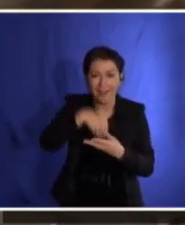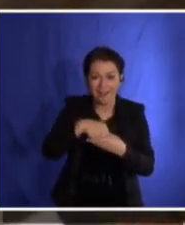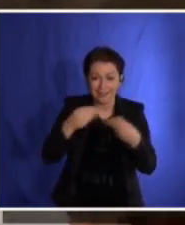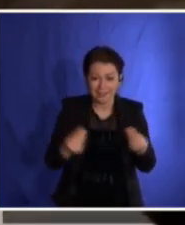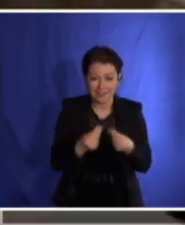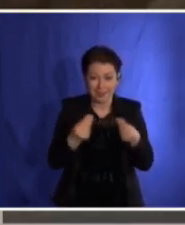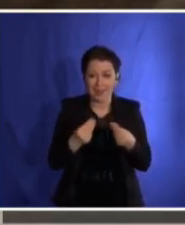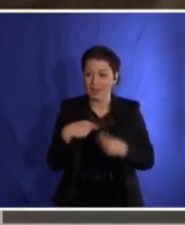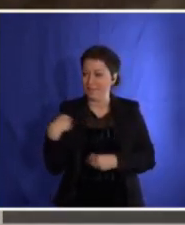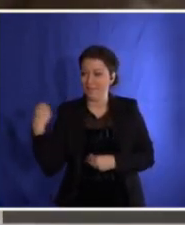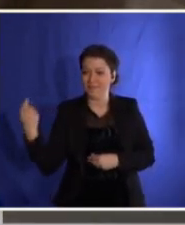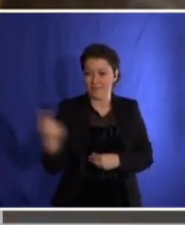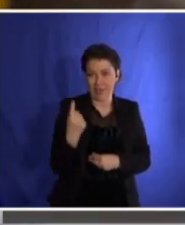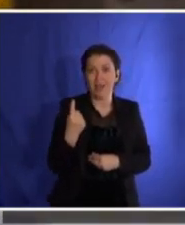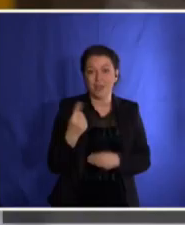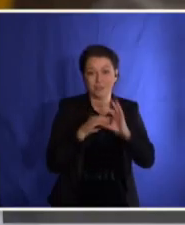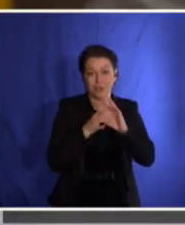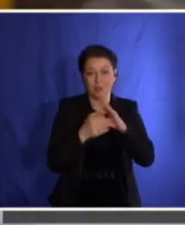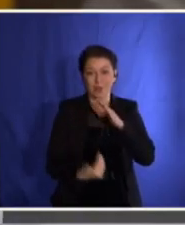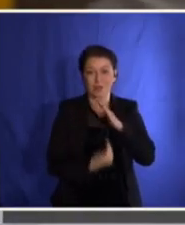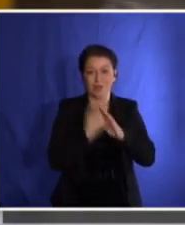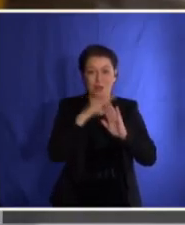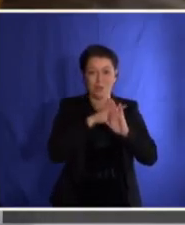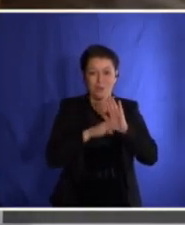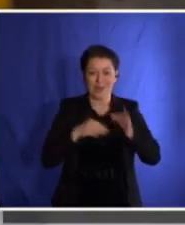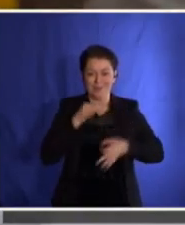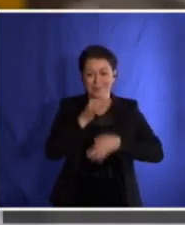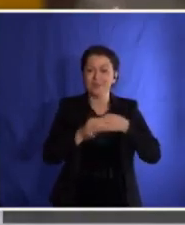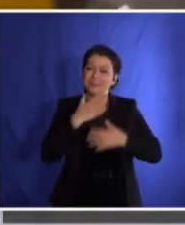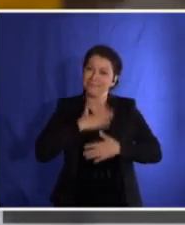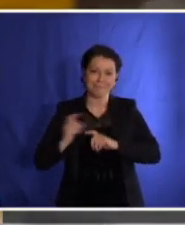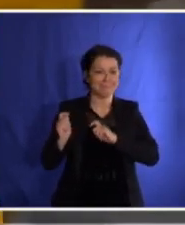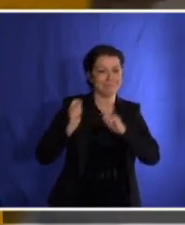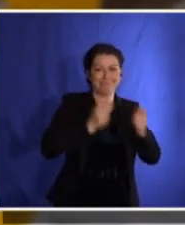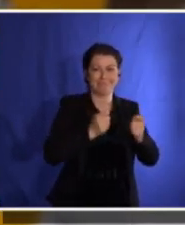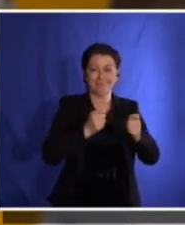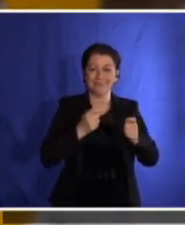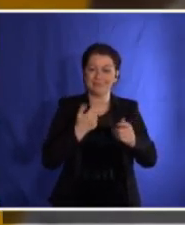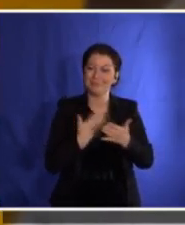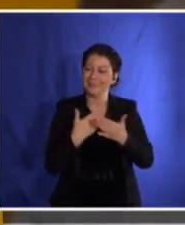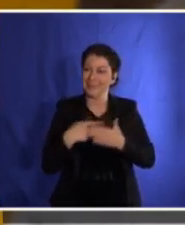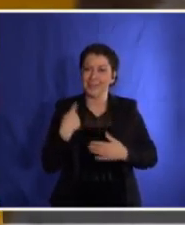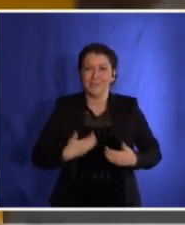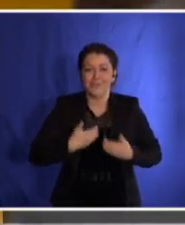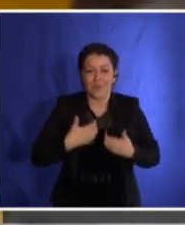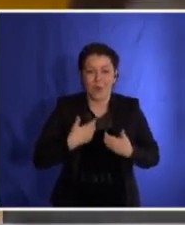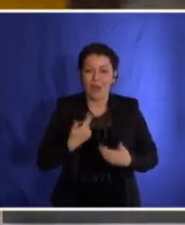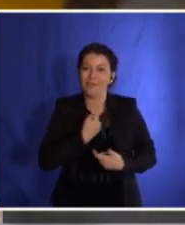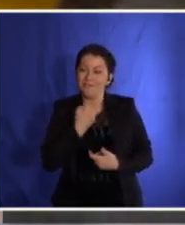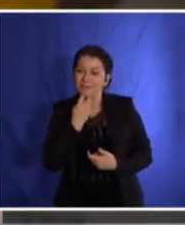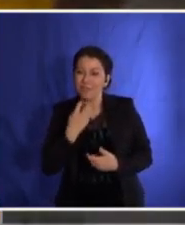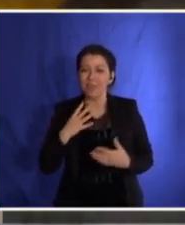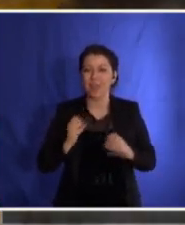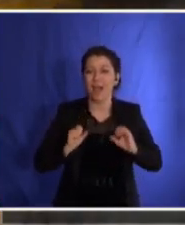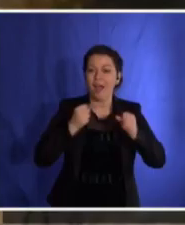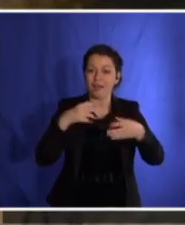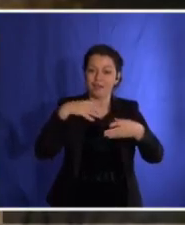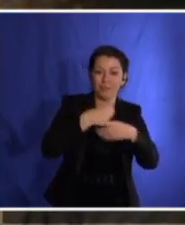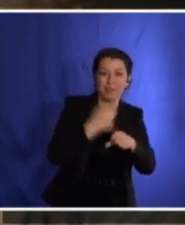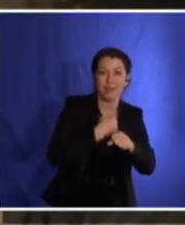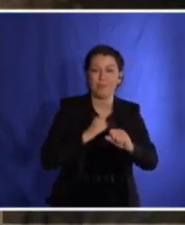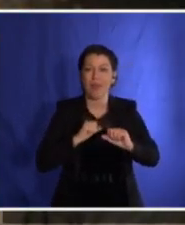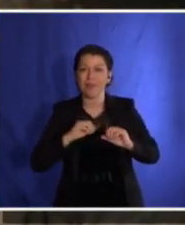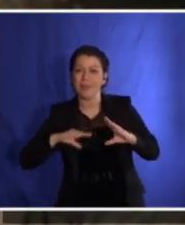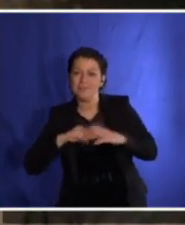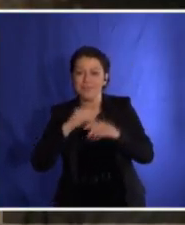wir einbringen in den neuen Programmprozess. Darauf freuen wir uns. Wir werden aktiv mitarbeiten und mitgestalten, wir werden mitdiskutieren. Denn